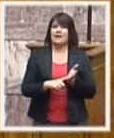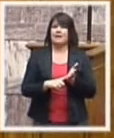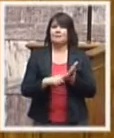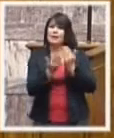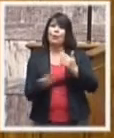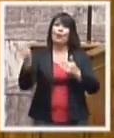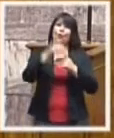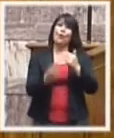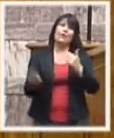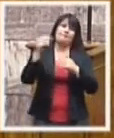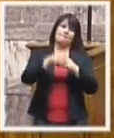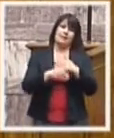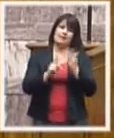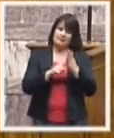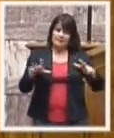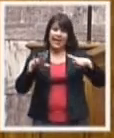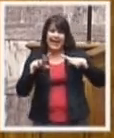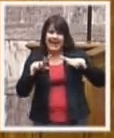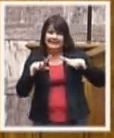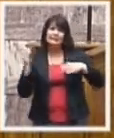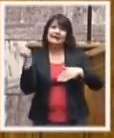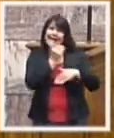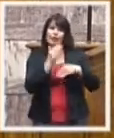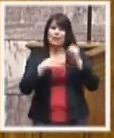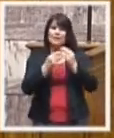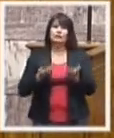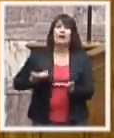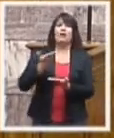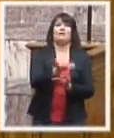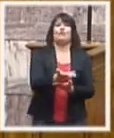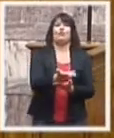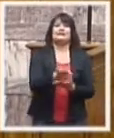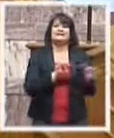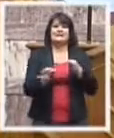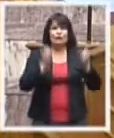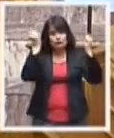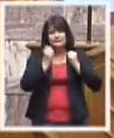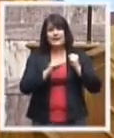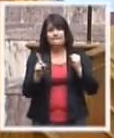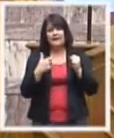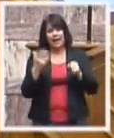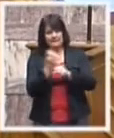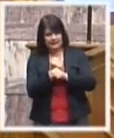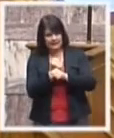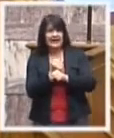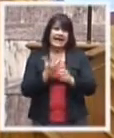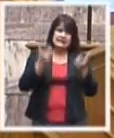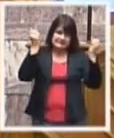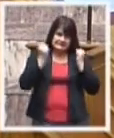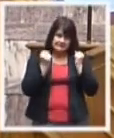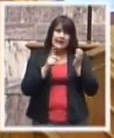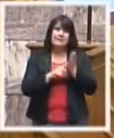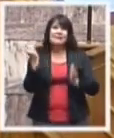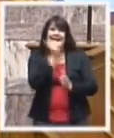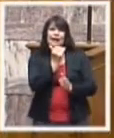24-ωρη ετοιμότητα για την ταχύτητα και ποιοτική πρώτη αντίδραση. Η ζημιά ή η επιτυχία έγκυται ακριβώς σε αυτή την πρώτη